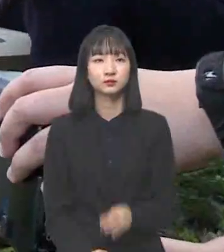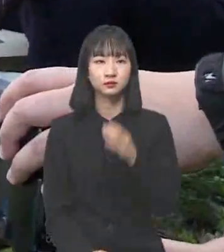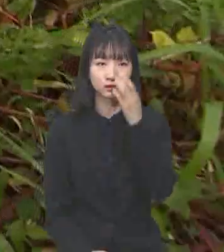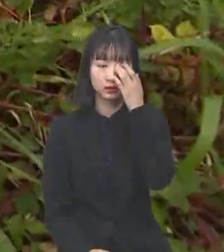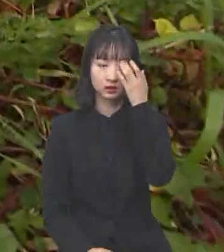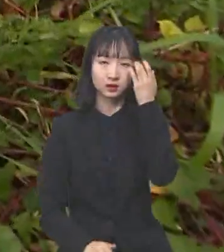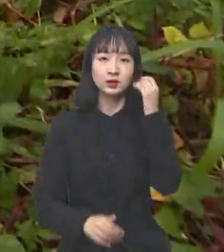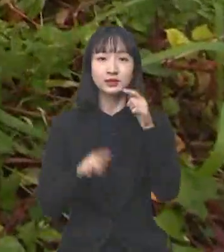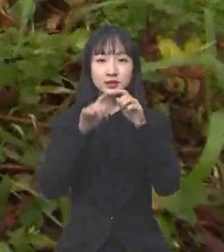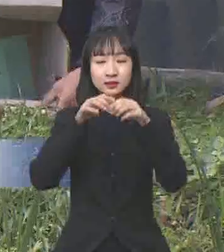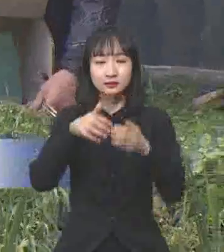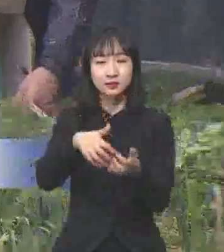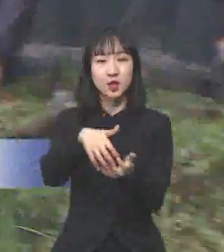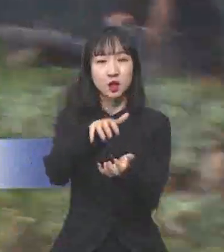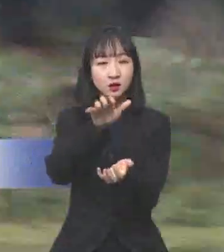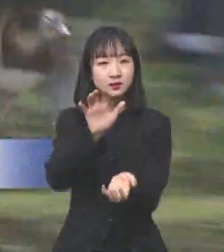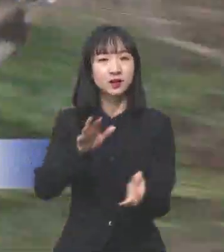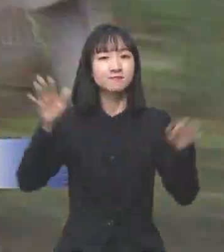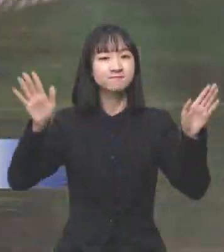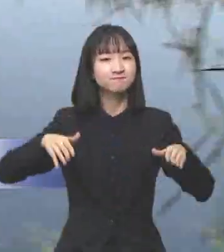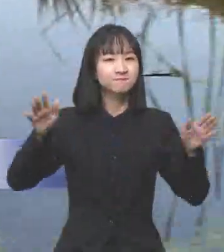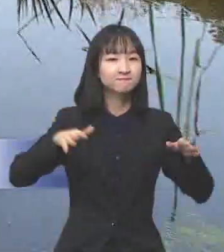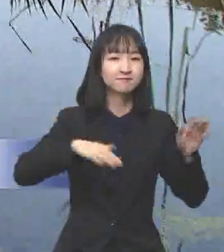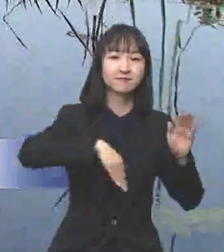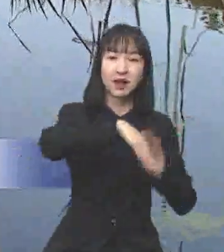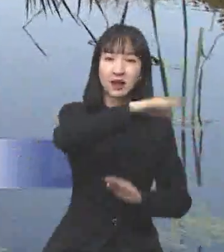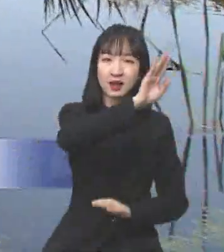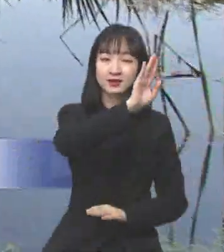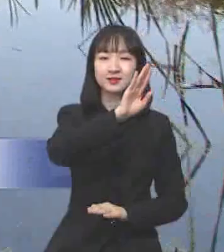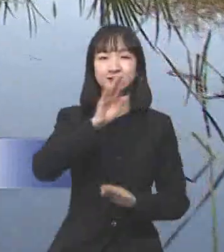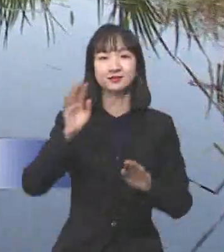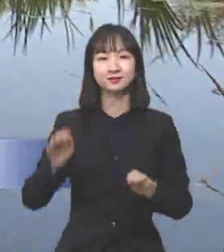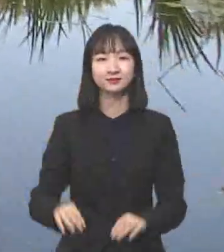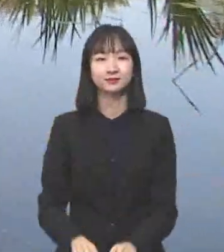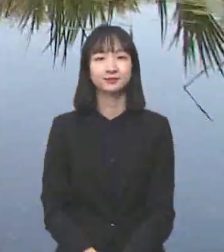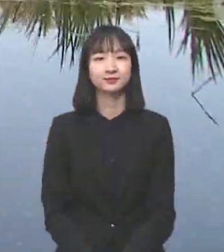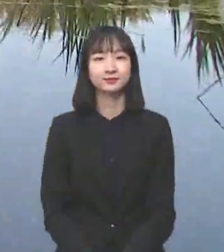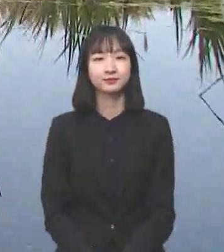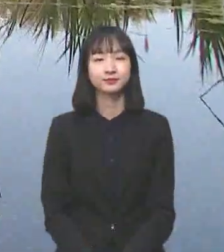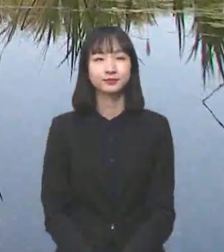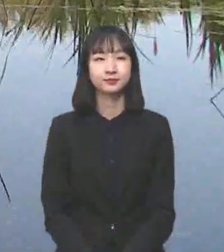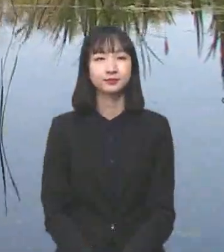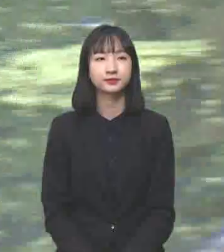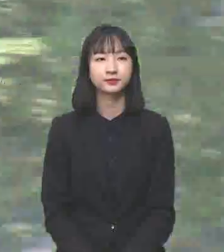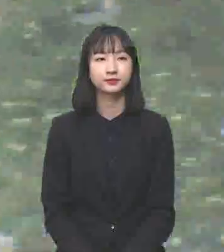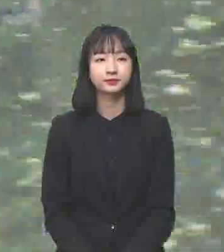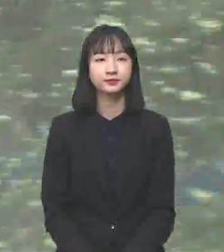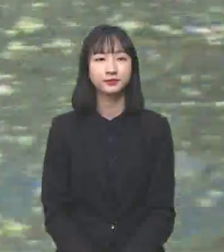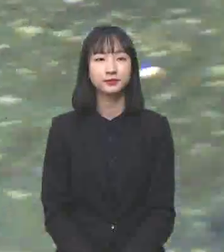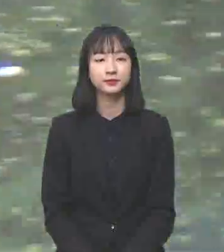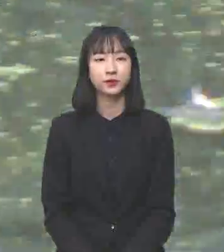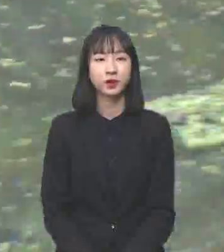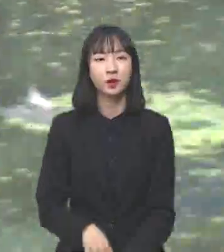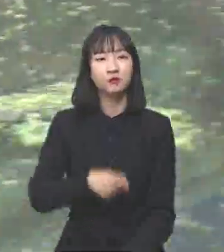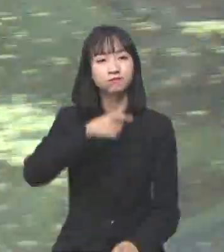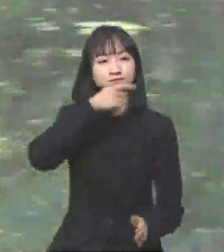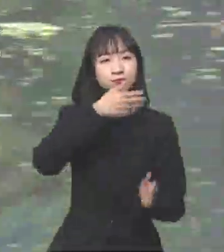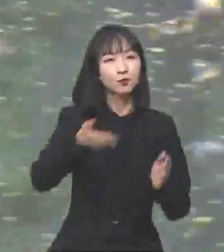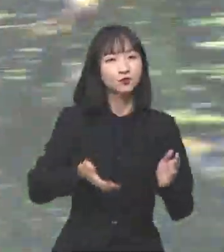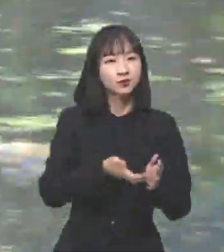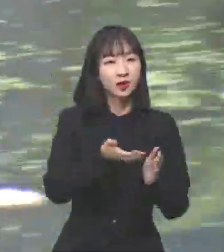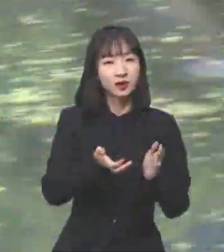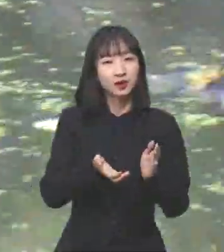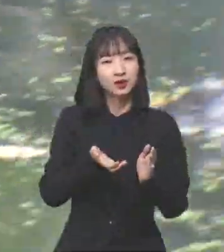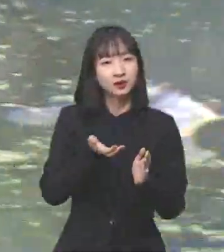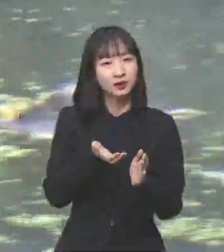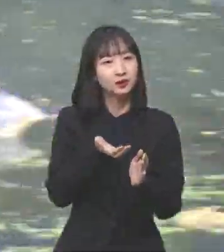형 자 문이 열리자 힘찬 날갯짓을 하며 하늘로 올라갑니다 아 유유히 호숫가를 헤엄치며